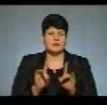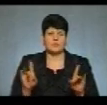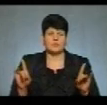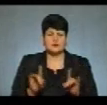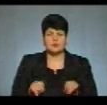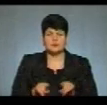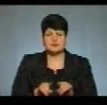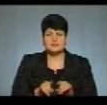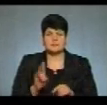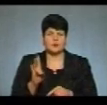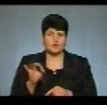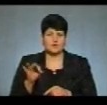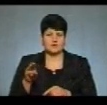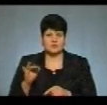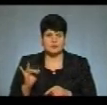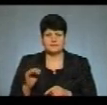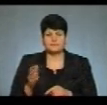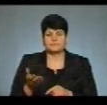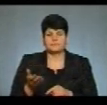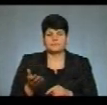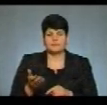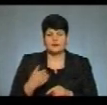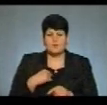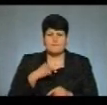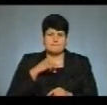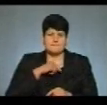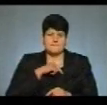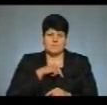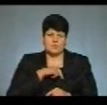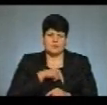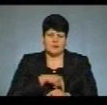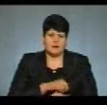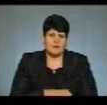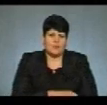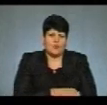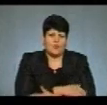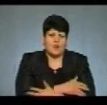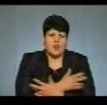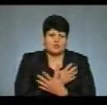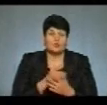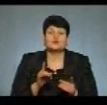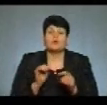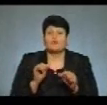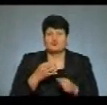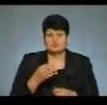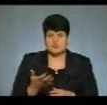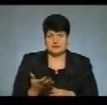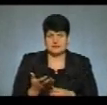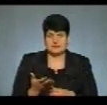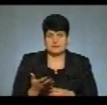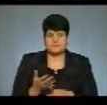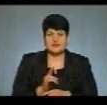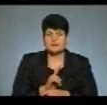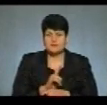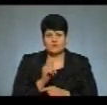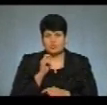й ті самі ноти. Воно проникає до мурашок. Ну, що я можу сказати, стабільності в Україні